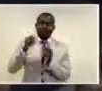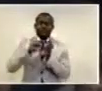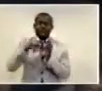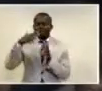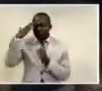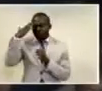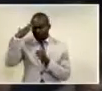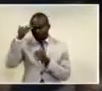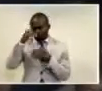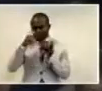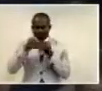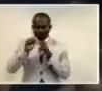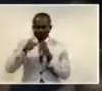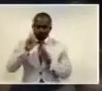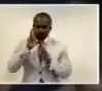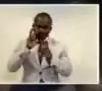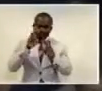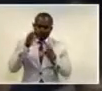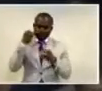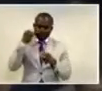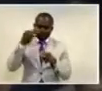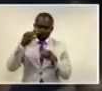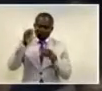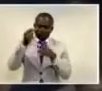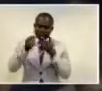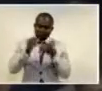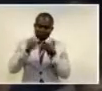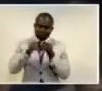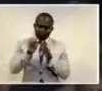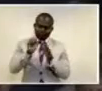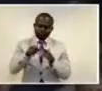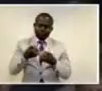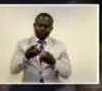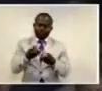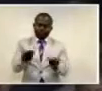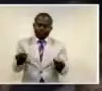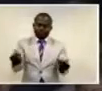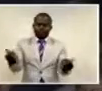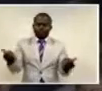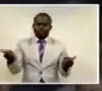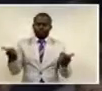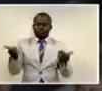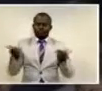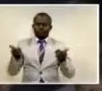turebe ko twashyira ibintu mu buryo